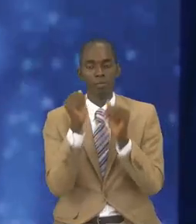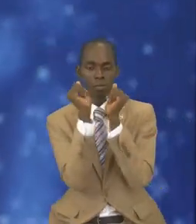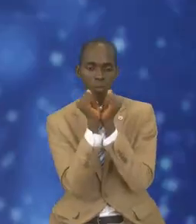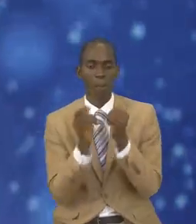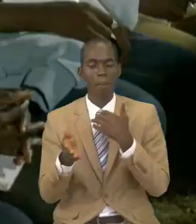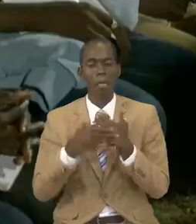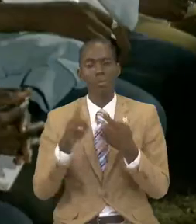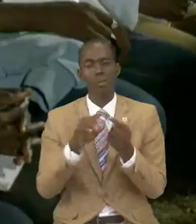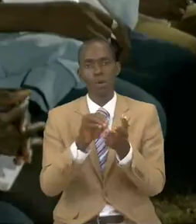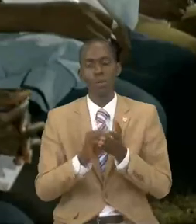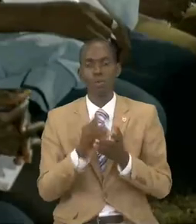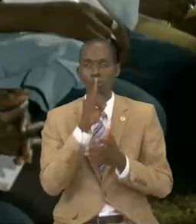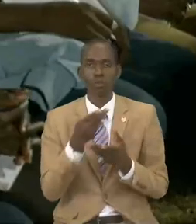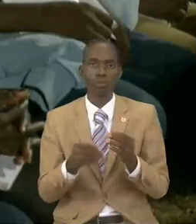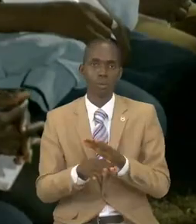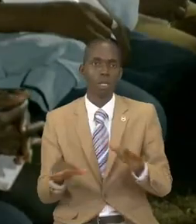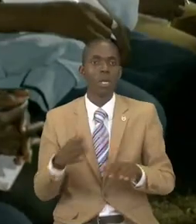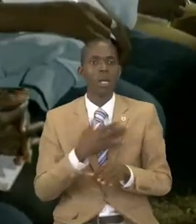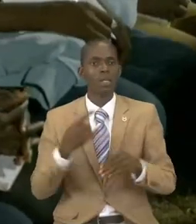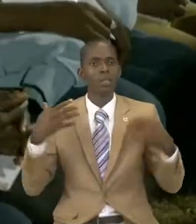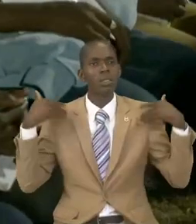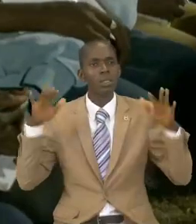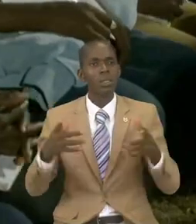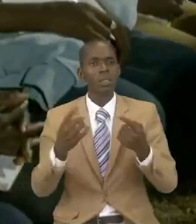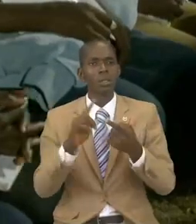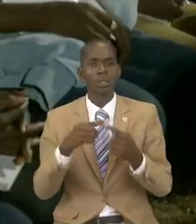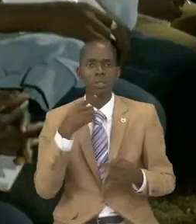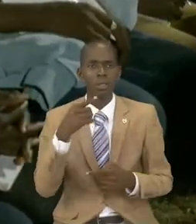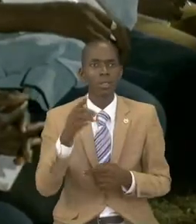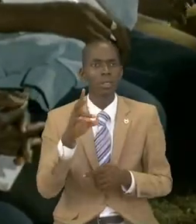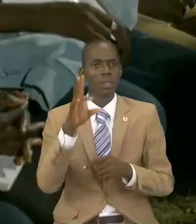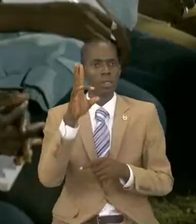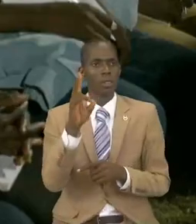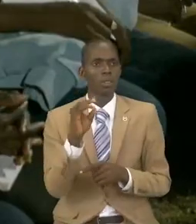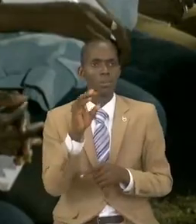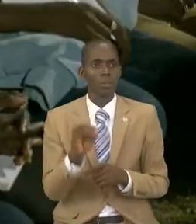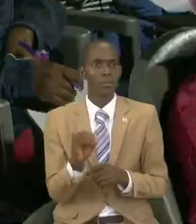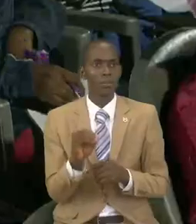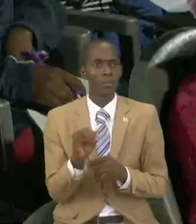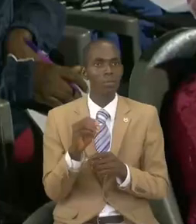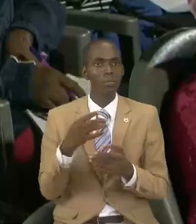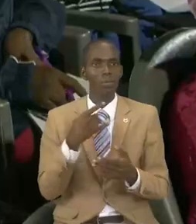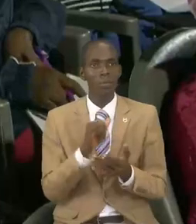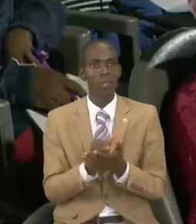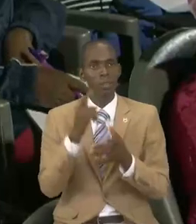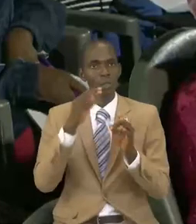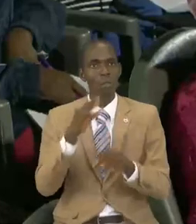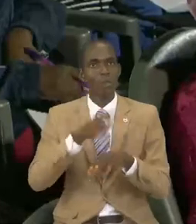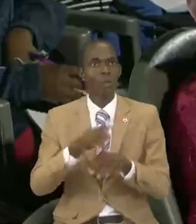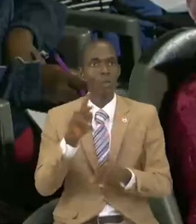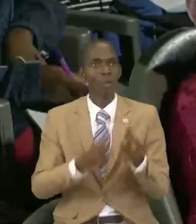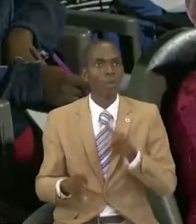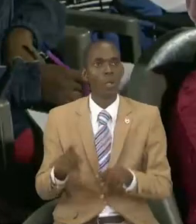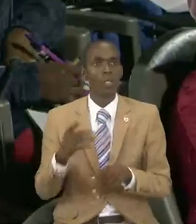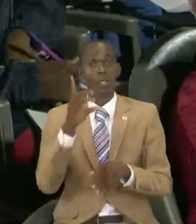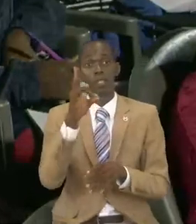territoire. Et l'ange est venu lui révéler, 70 semaines ont été fixées sur ton peuple